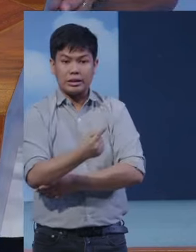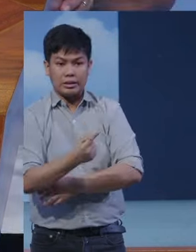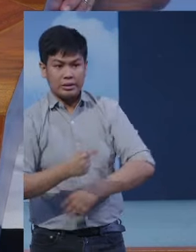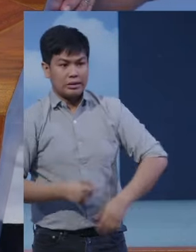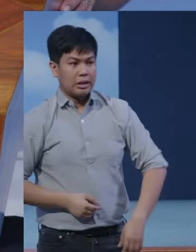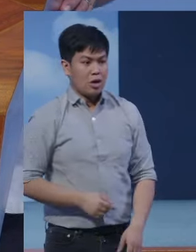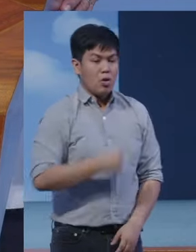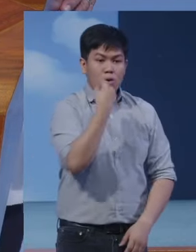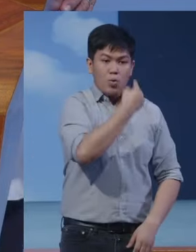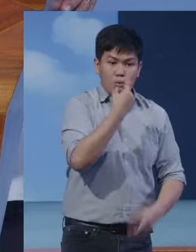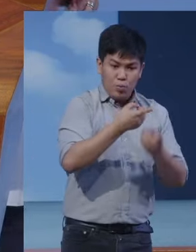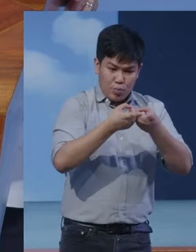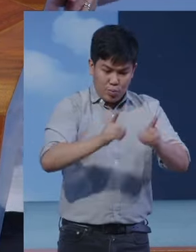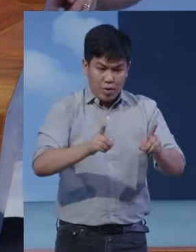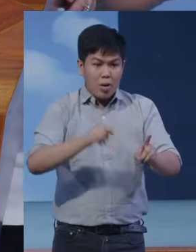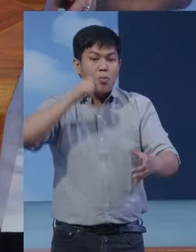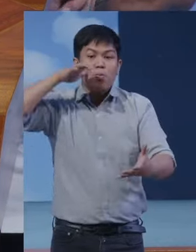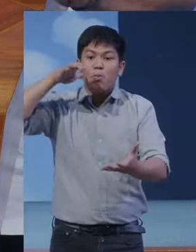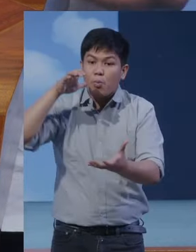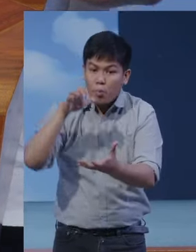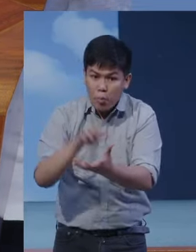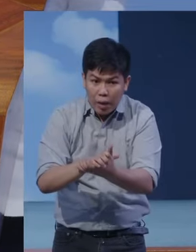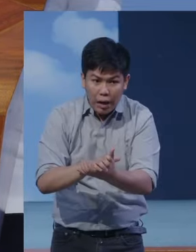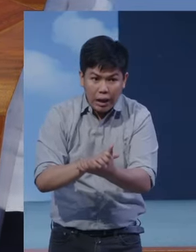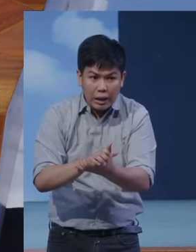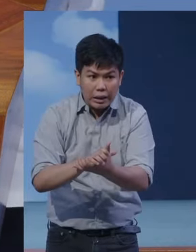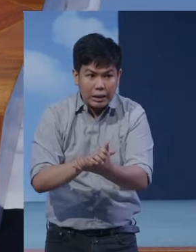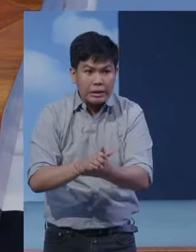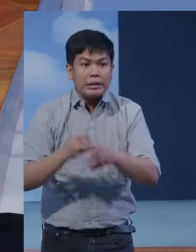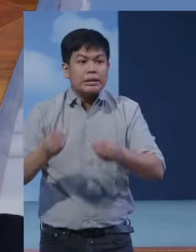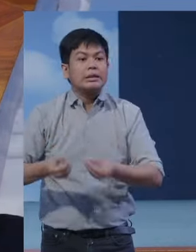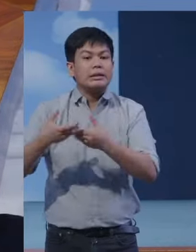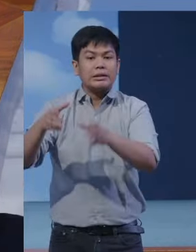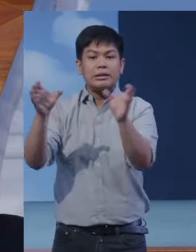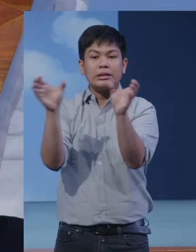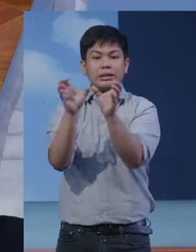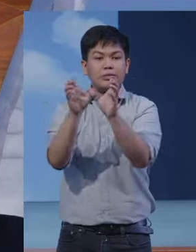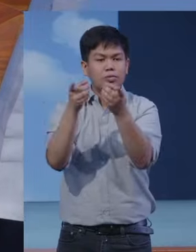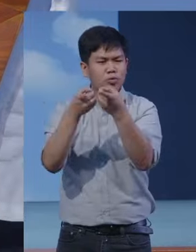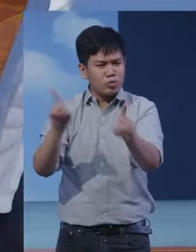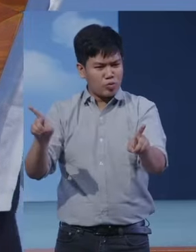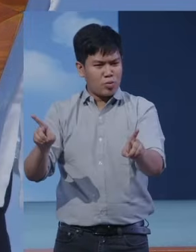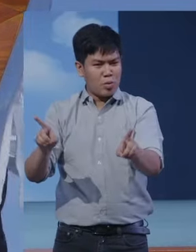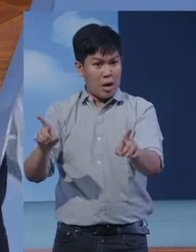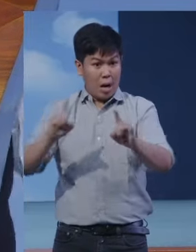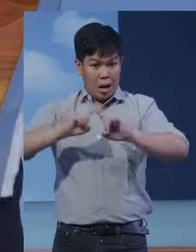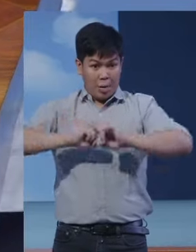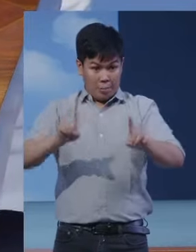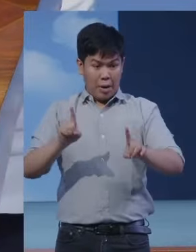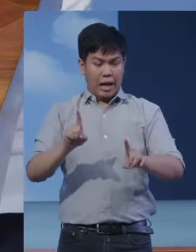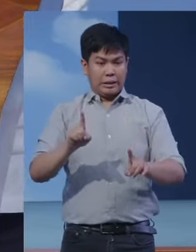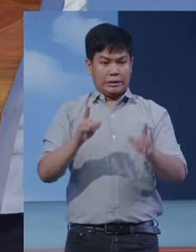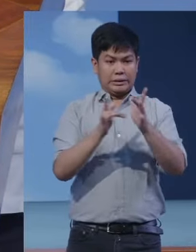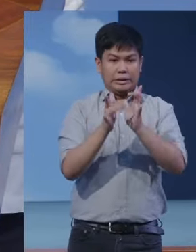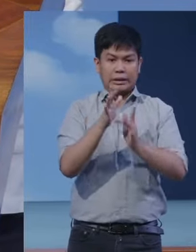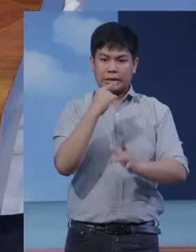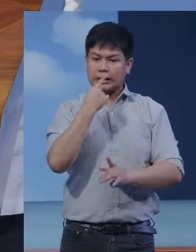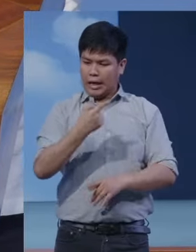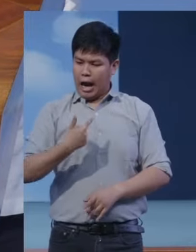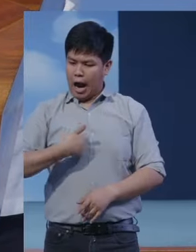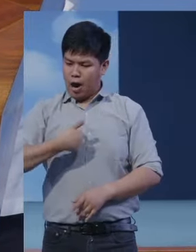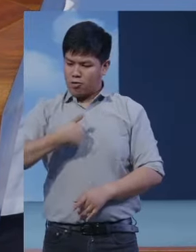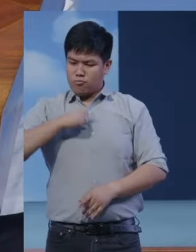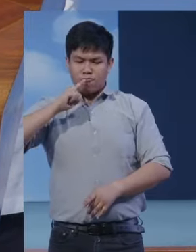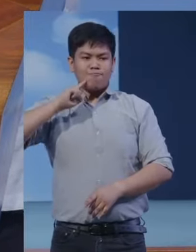also said whoever divorces his wife Let Him give her certificate of divorce but I say to you sabi